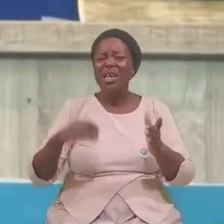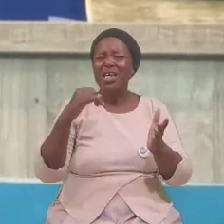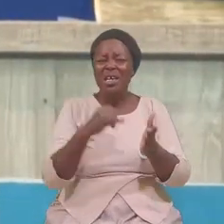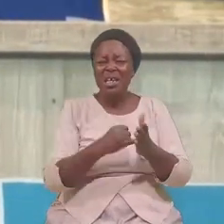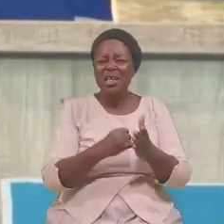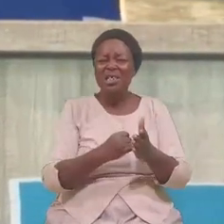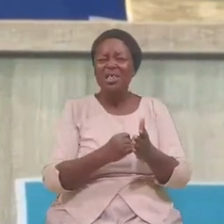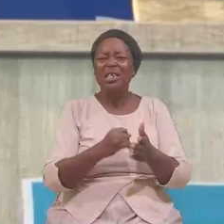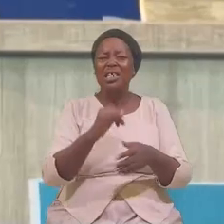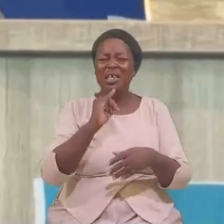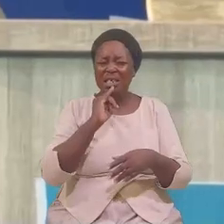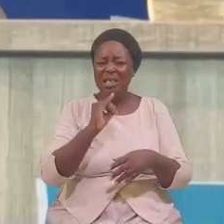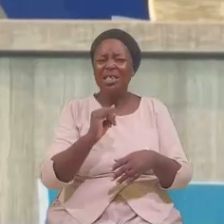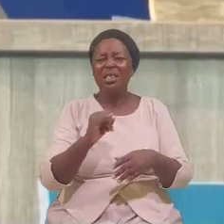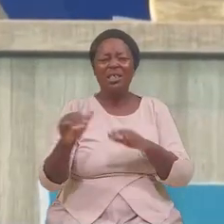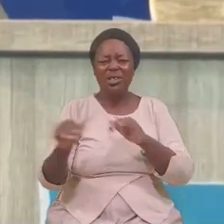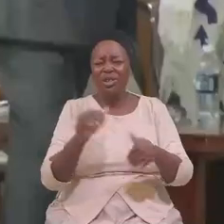fait.